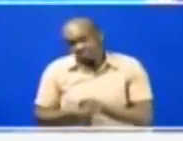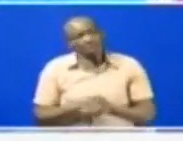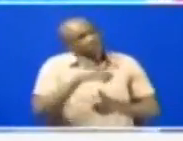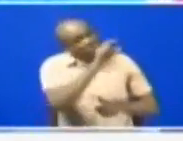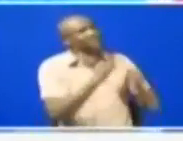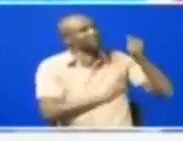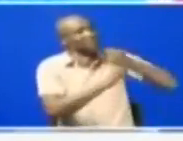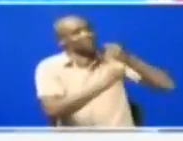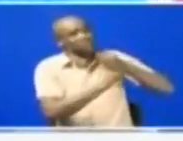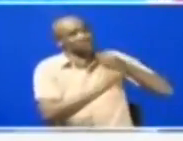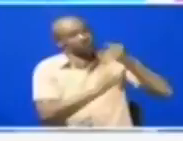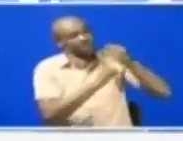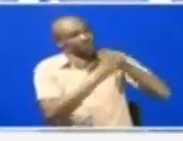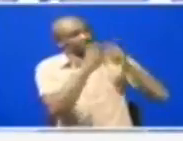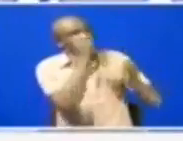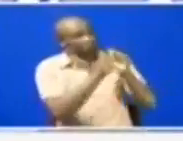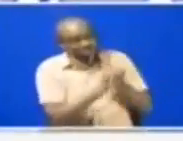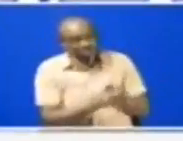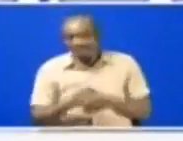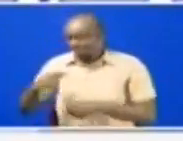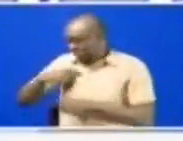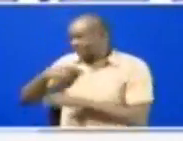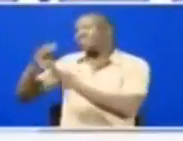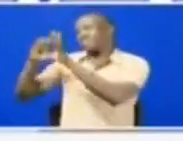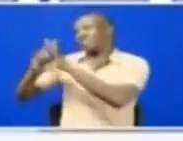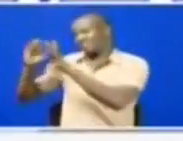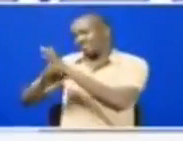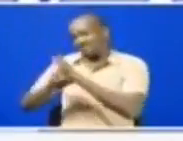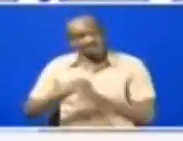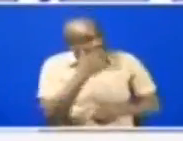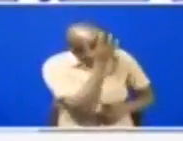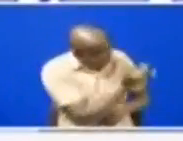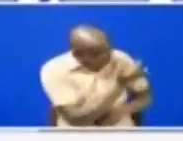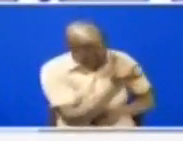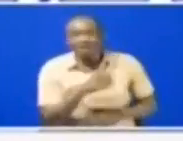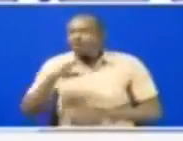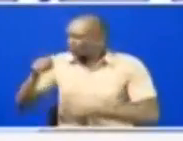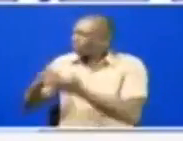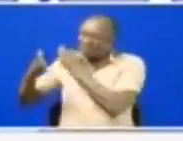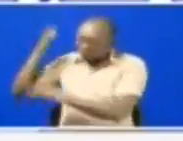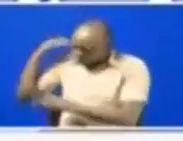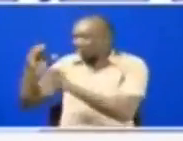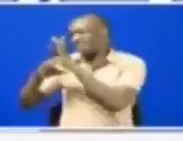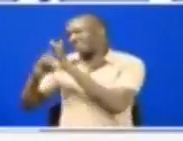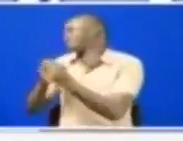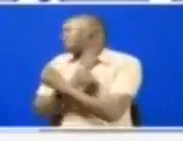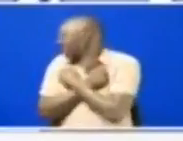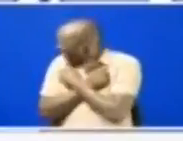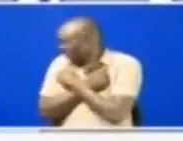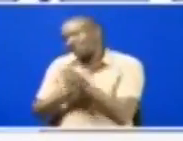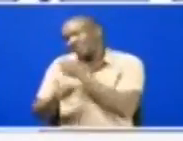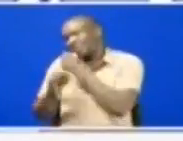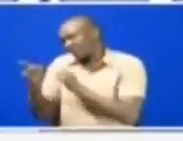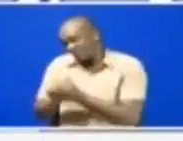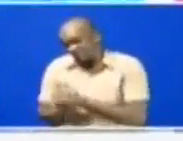Unashabikia timu gani ya kimataifa? Kimataifa muanga Chelsea. Mbona? Tangu tu kitambo nilipenda tu vile walikuwa wanacheza. Ndio.